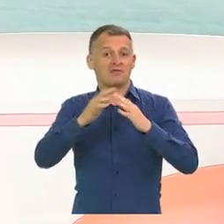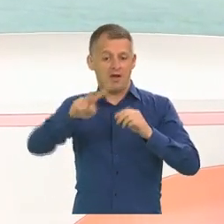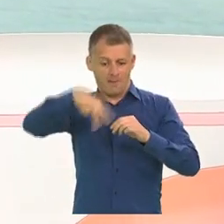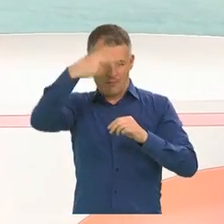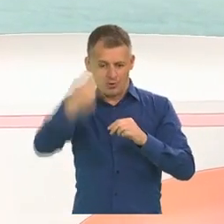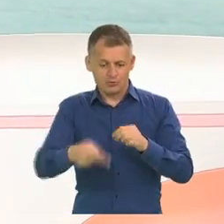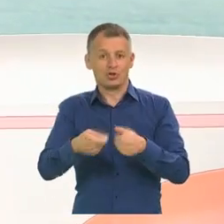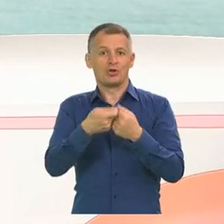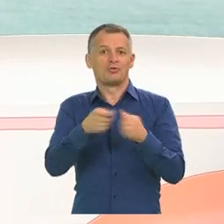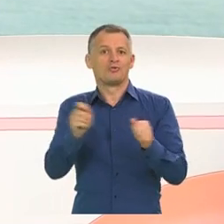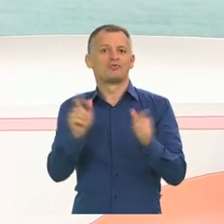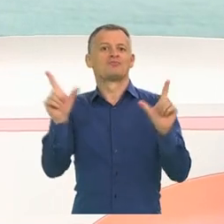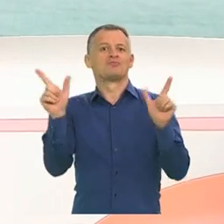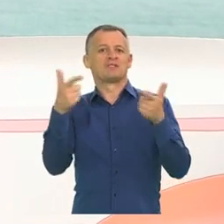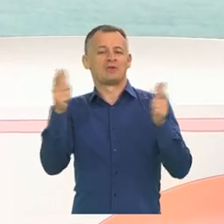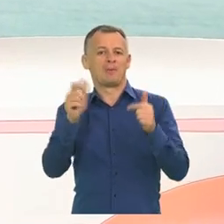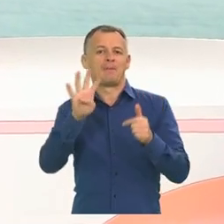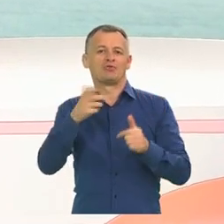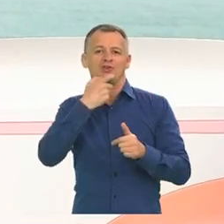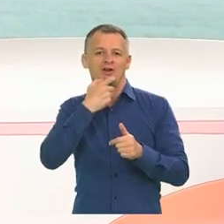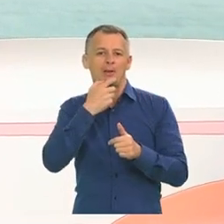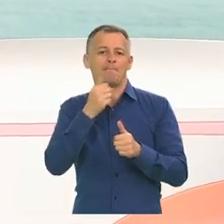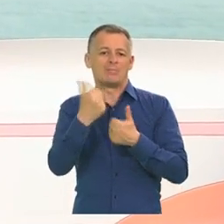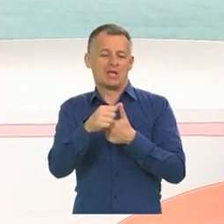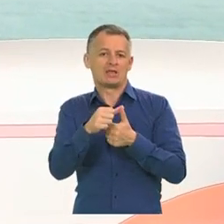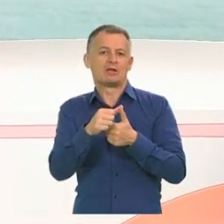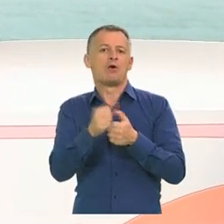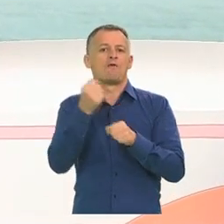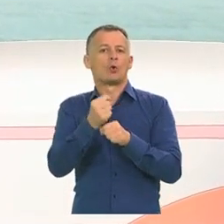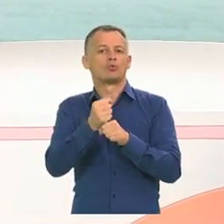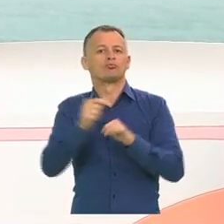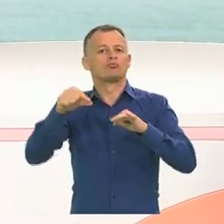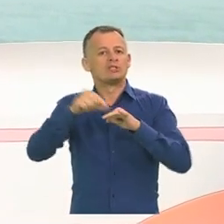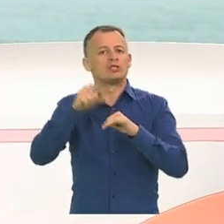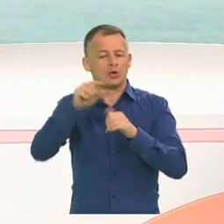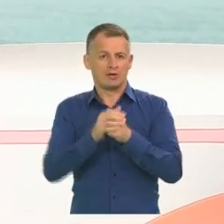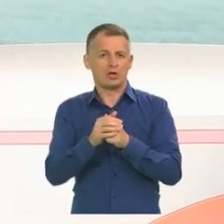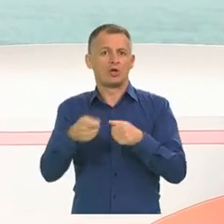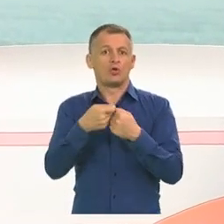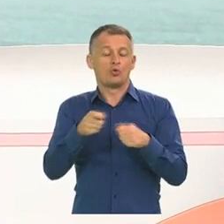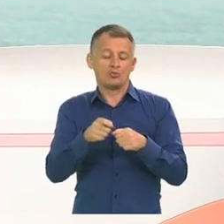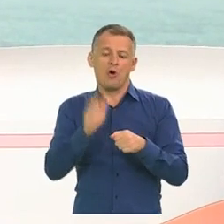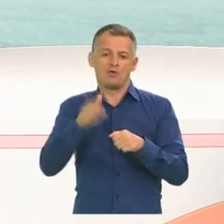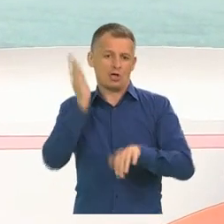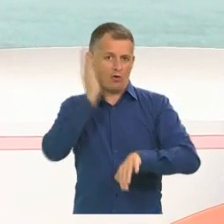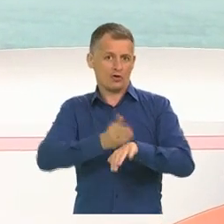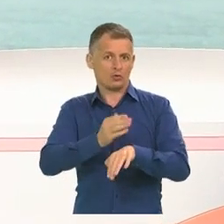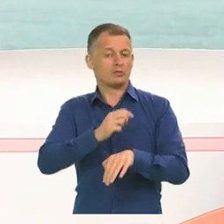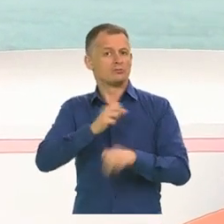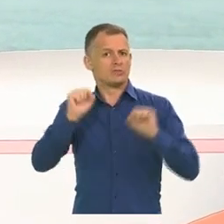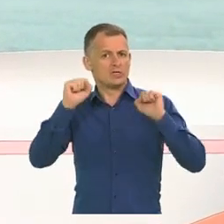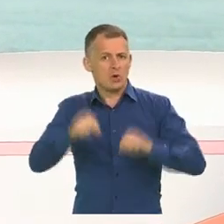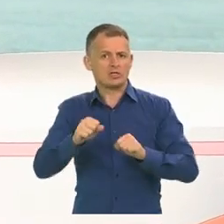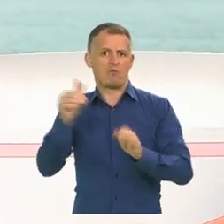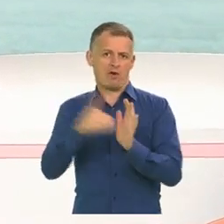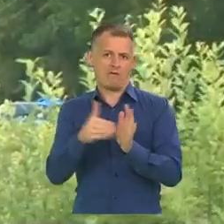aniversarea 40 de ani de căsnicie a unor prieteni. În momentul prăbușirii, câteva victime au suferit răni serioase și au avut nevoie de intervenții chirurgicale.